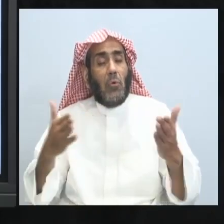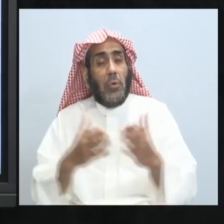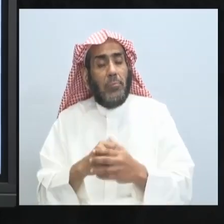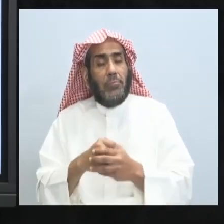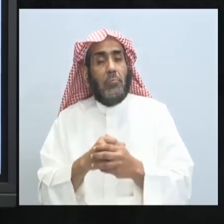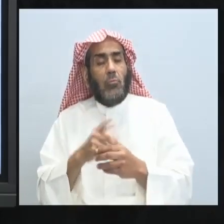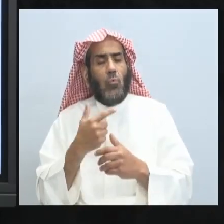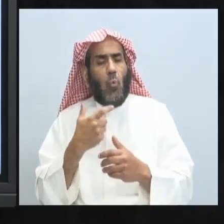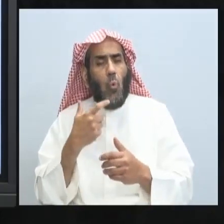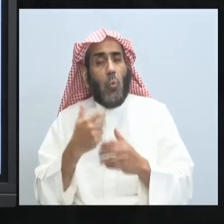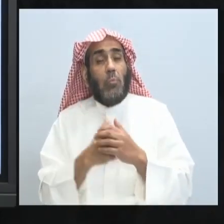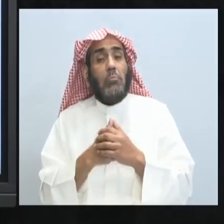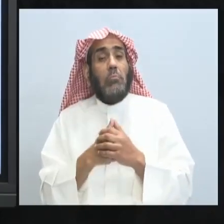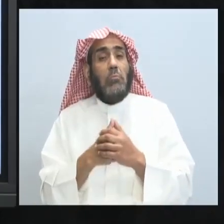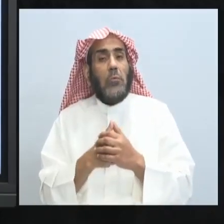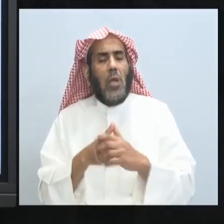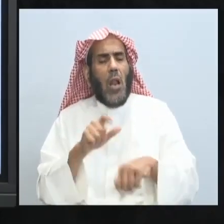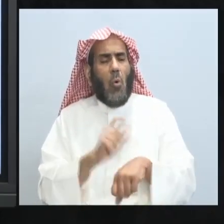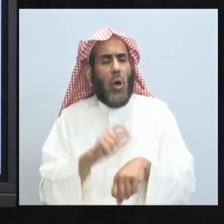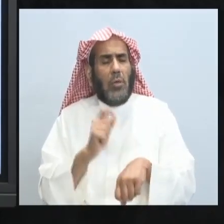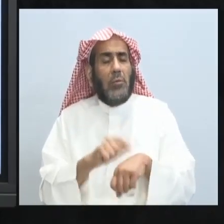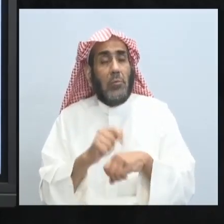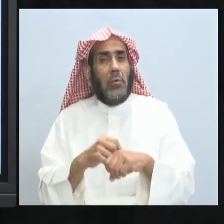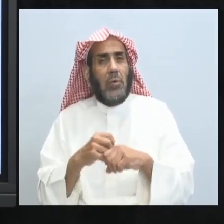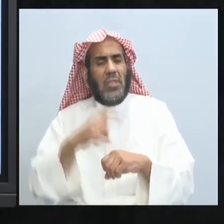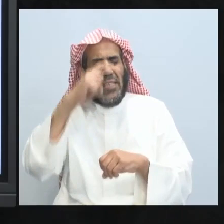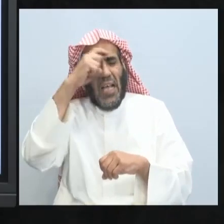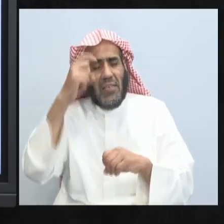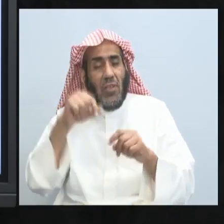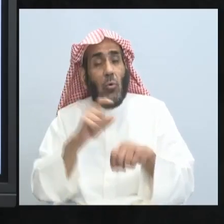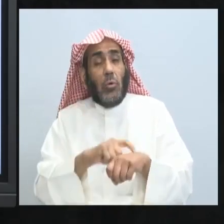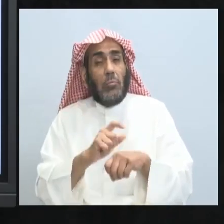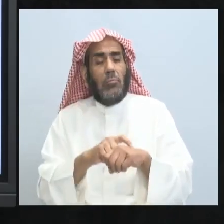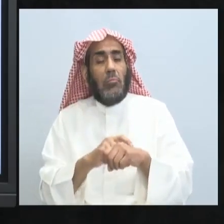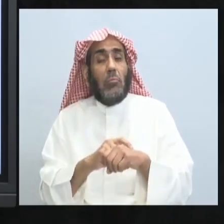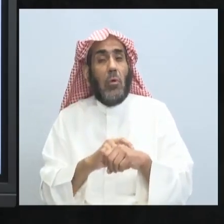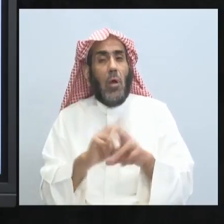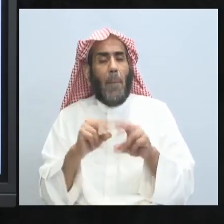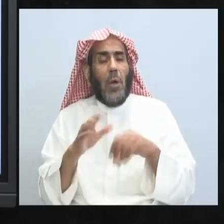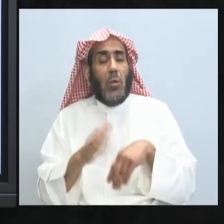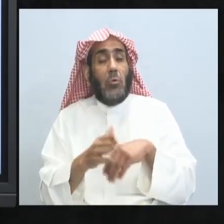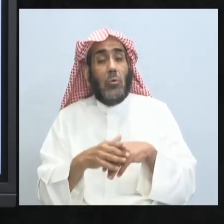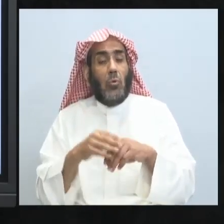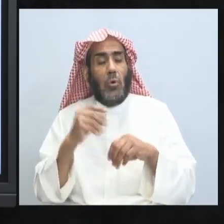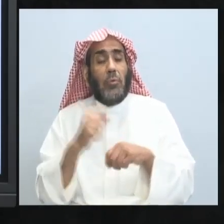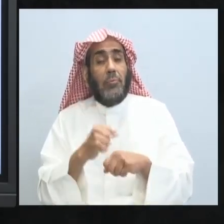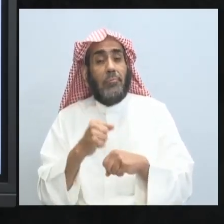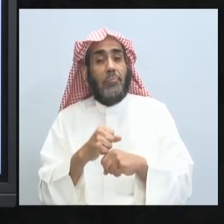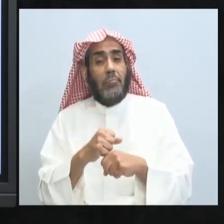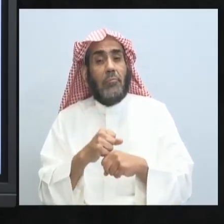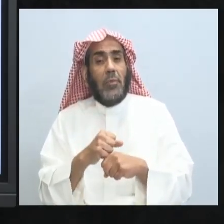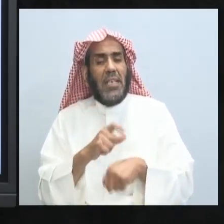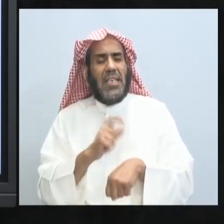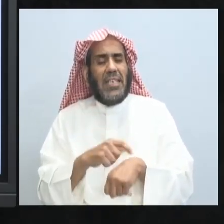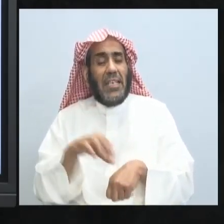لذلك يراعون الاوقات يراعون الطقس في ذلك الوقت نلاحظ هنالك بعض المباريات اقيمت في